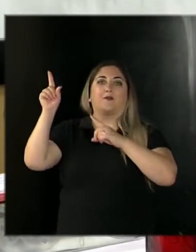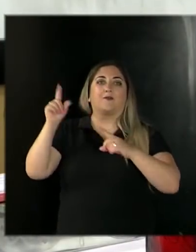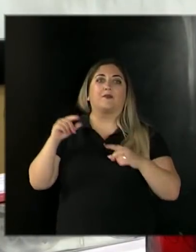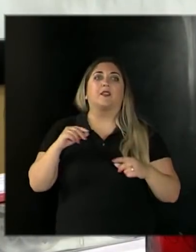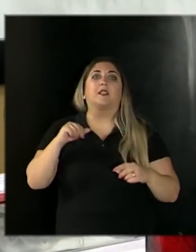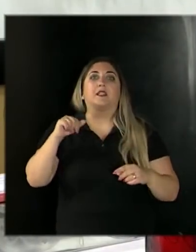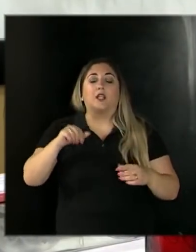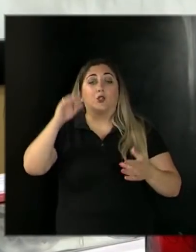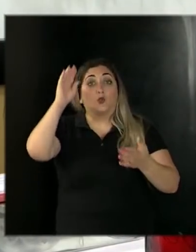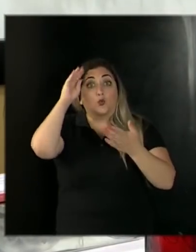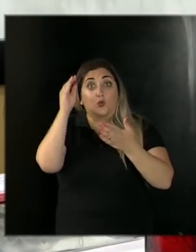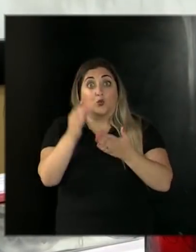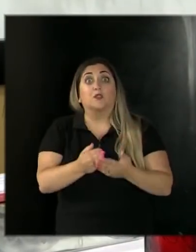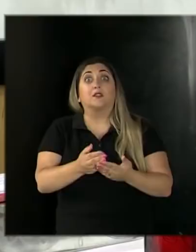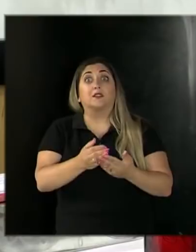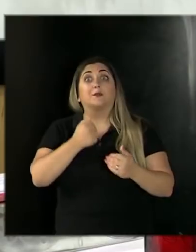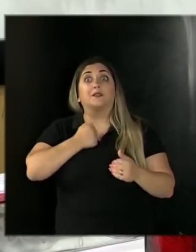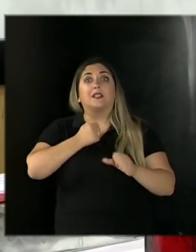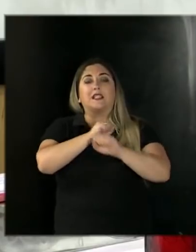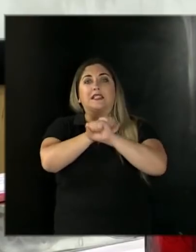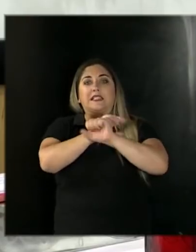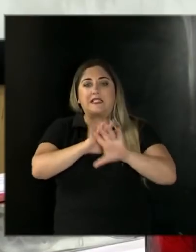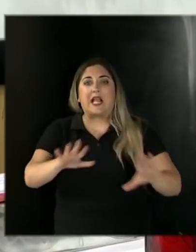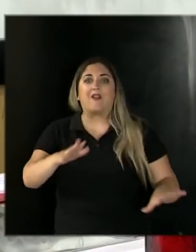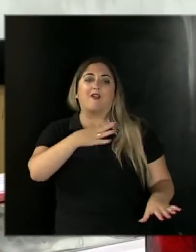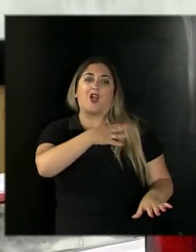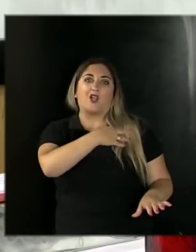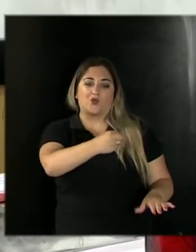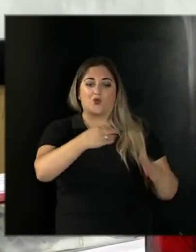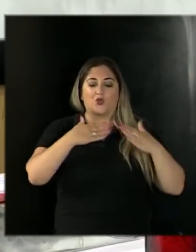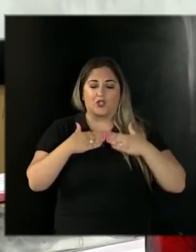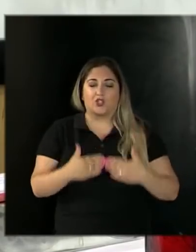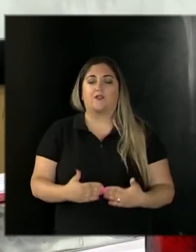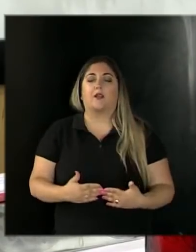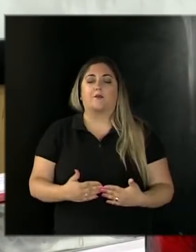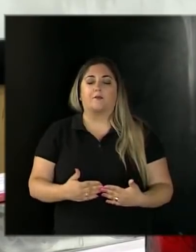għalija ħarsien u l-fejqan ta' ruħi u ta' ġismi.